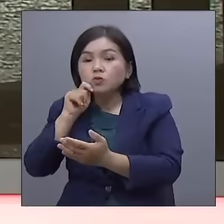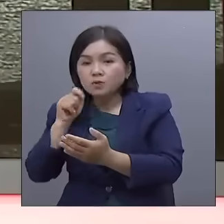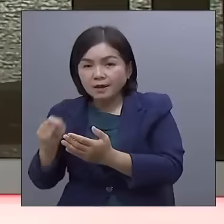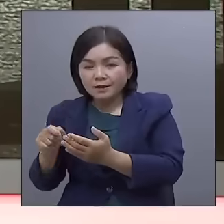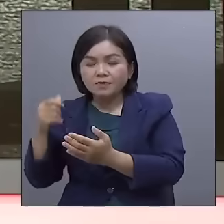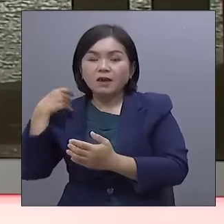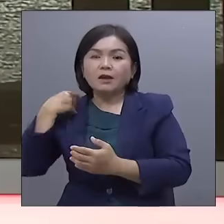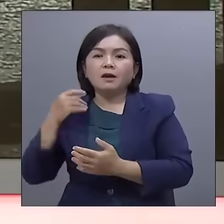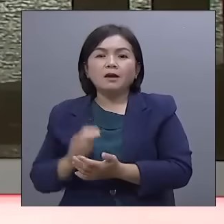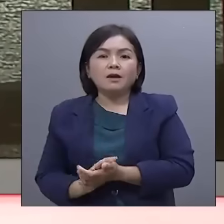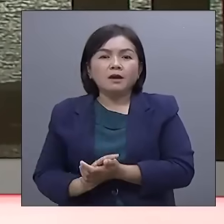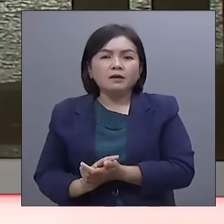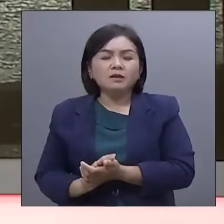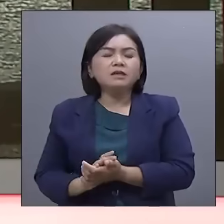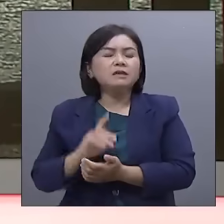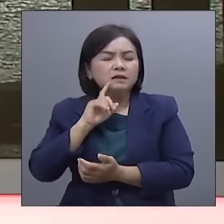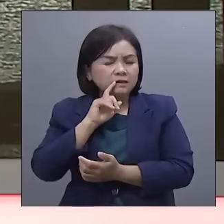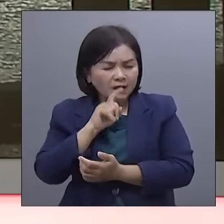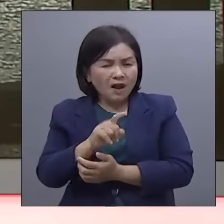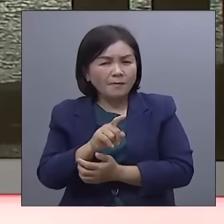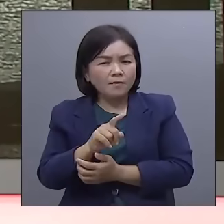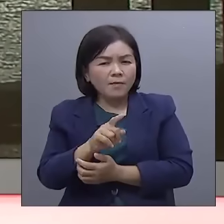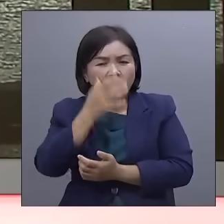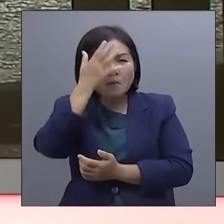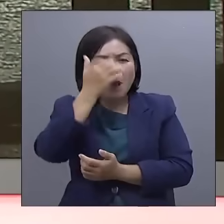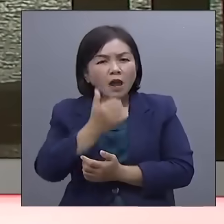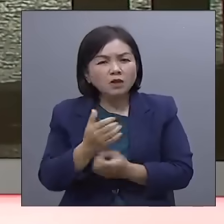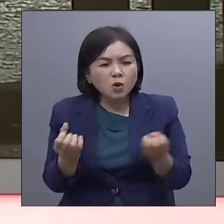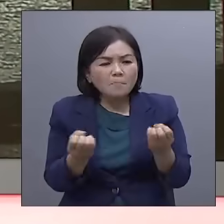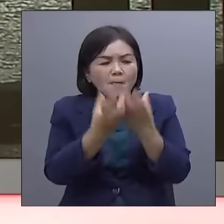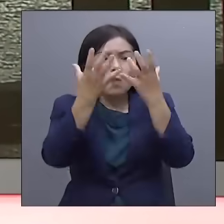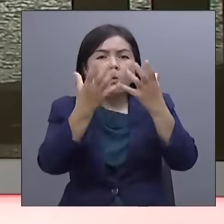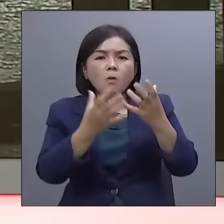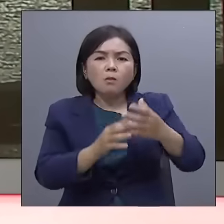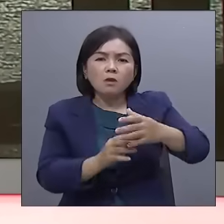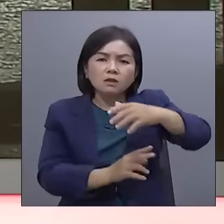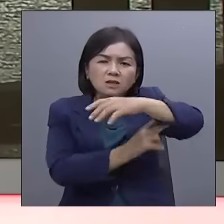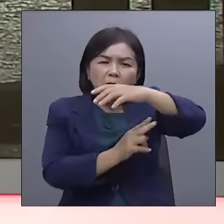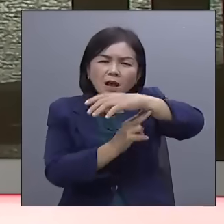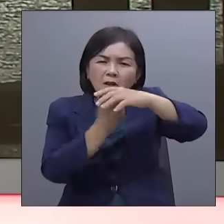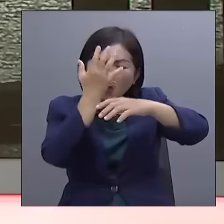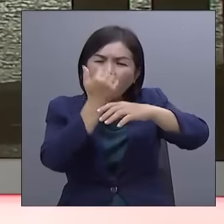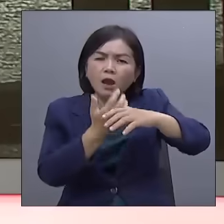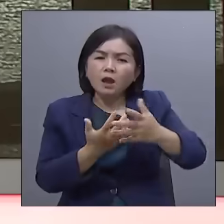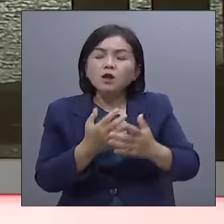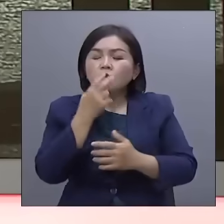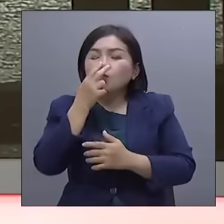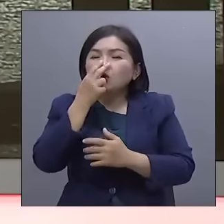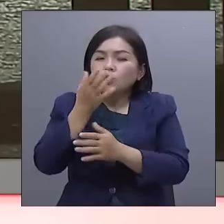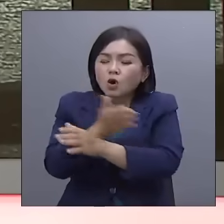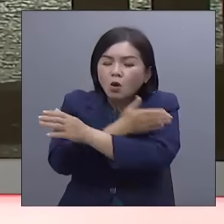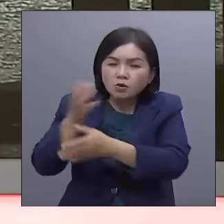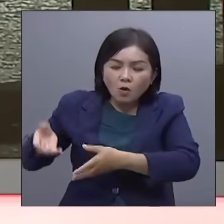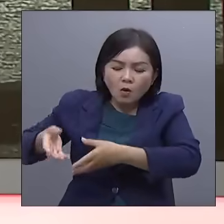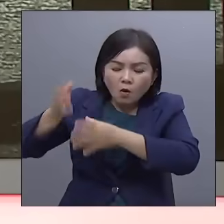คำถามสำคัญข้อหนึ่งนะคะทำไมต้องเกิดเหตุระเบิดขึ้นในช่วงนี้ด้วยค่ะการจะตอบคำถามนี้ได้เราต้องมาดูถึงความสำคัญ